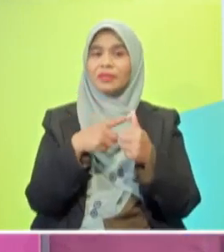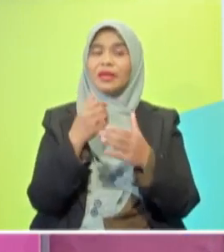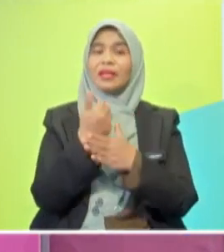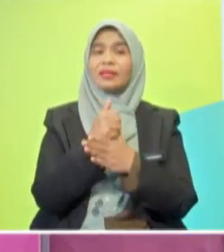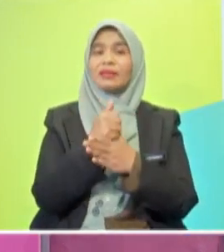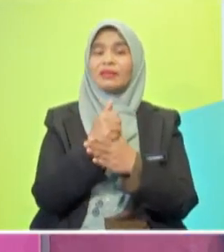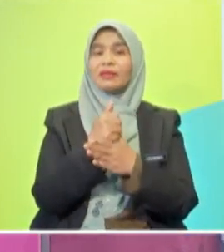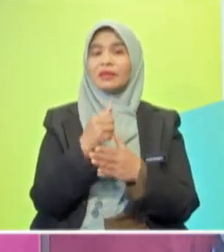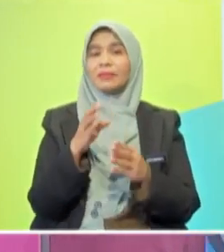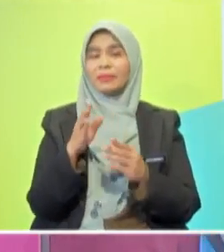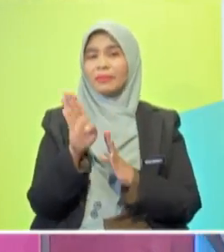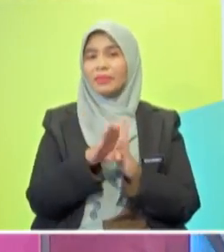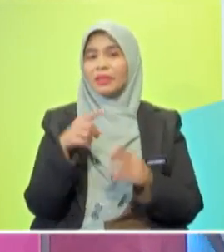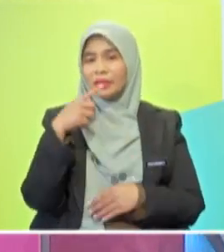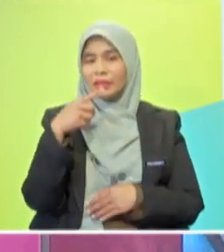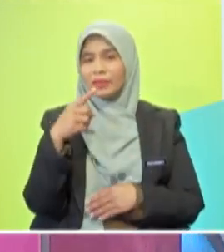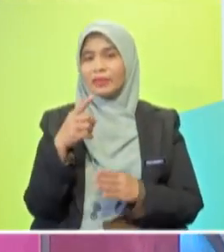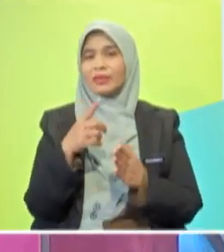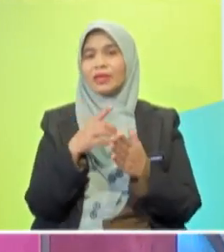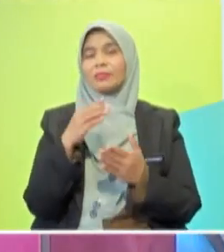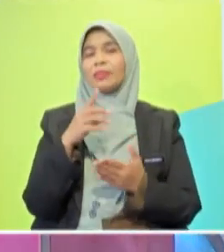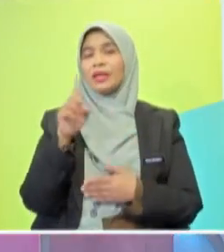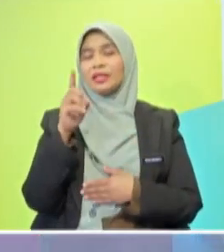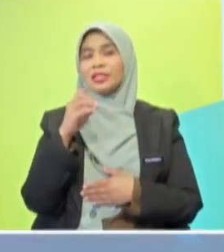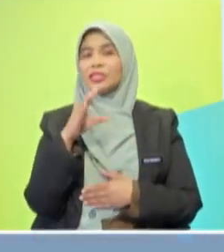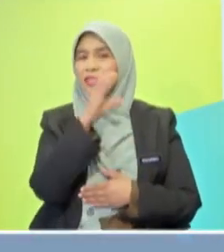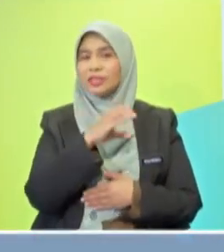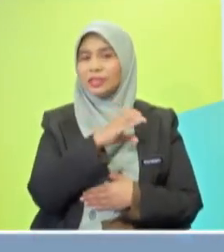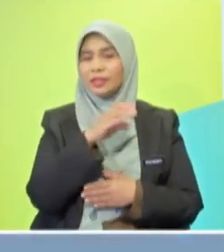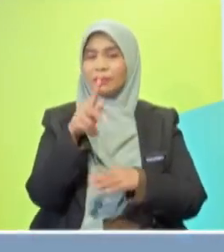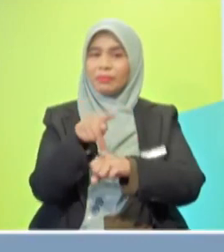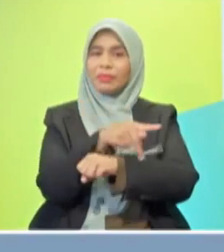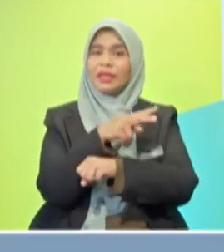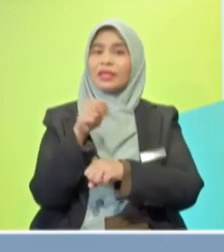berikut yang manakah merupakan ciri-ciri pakaian yang menepati syarak?